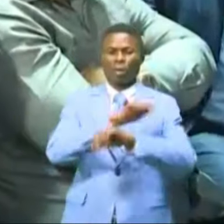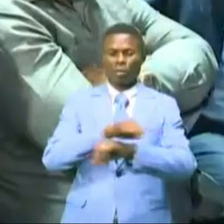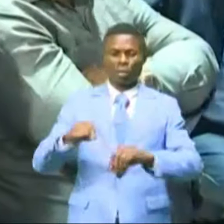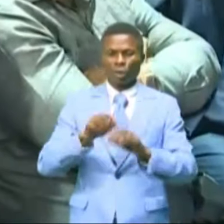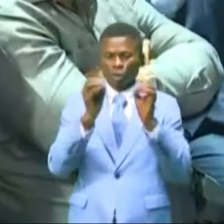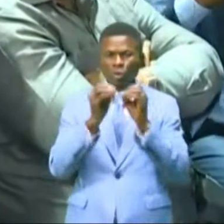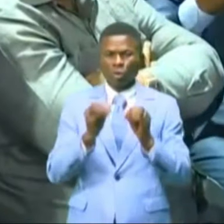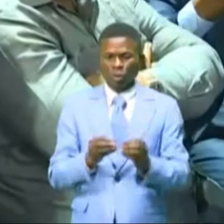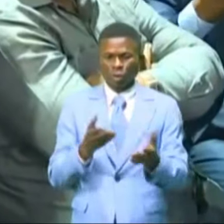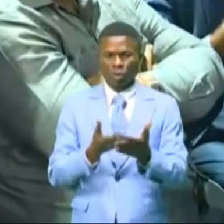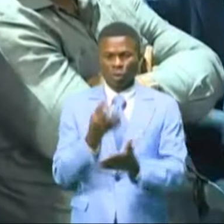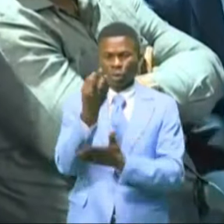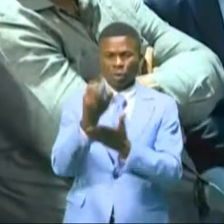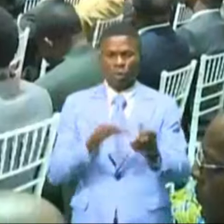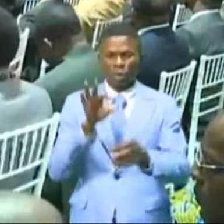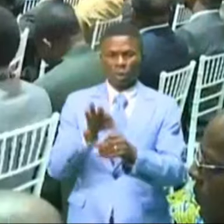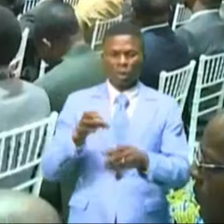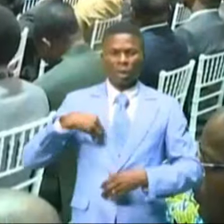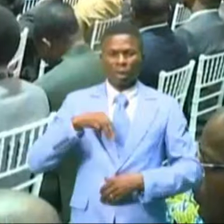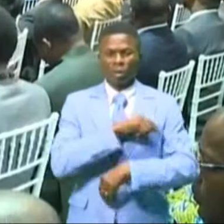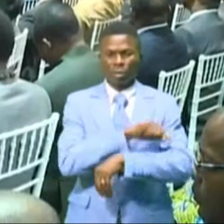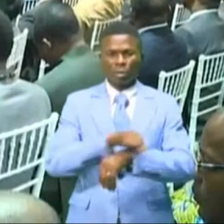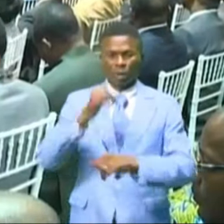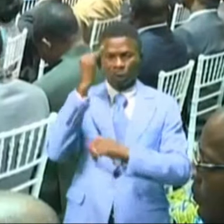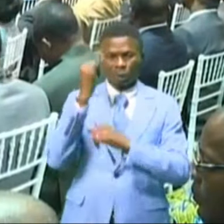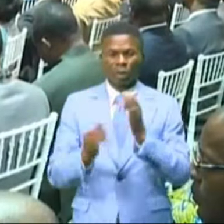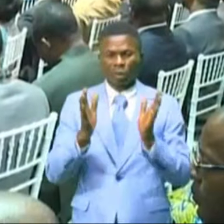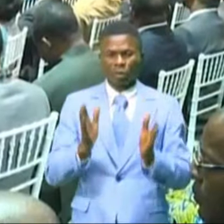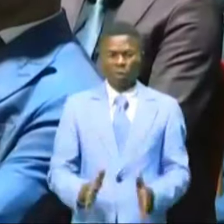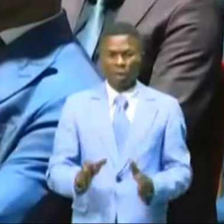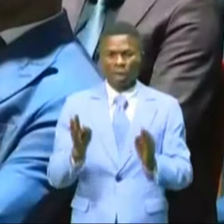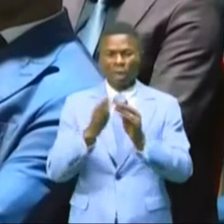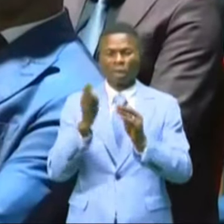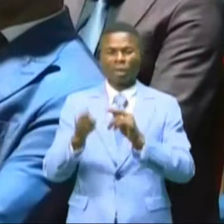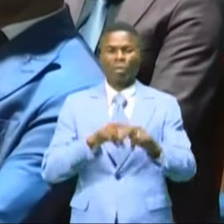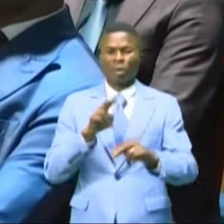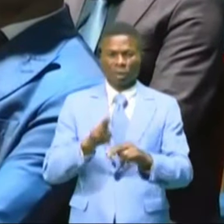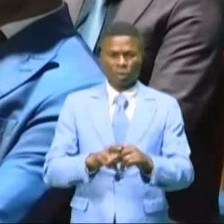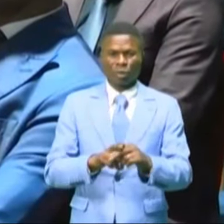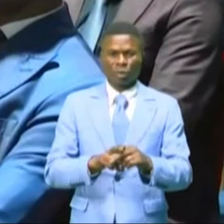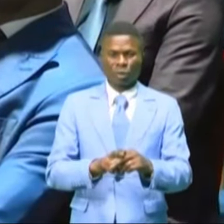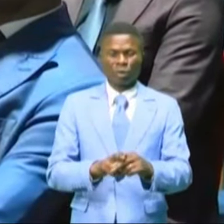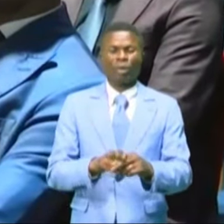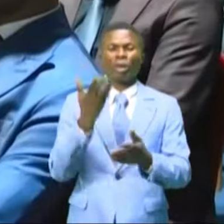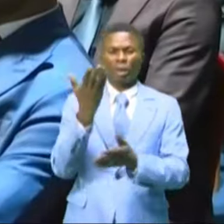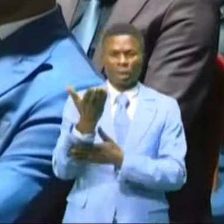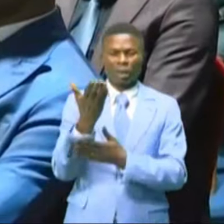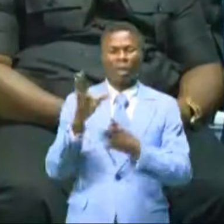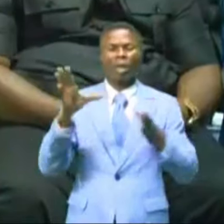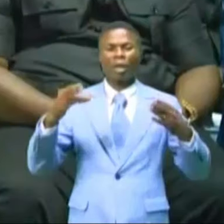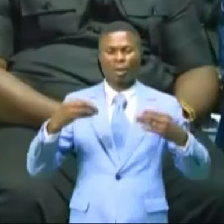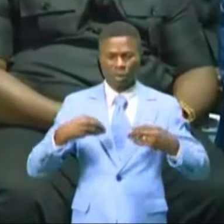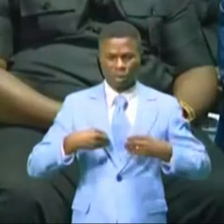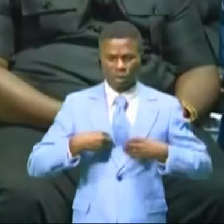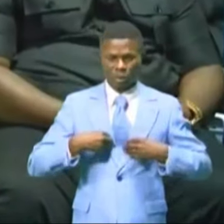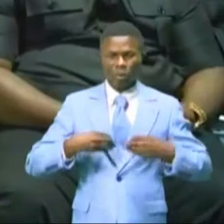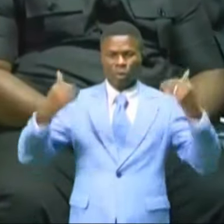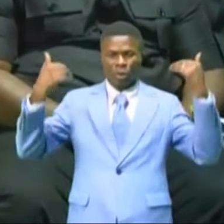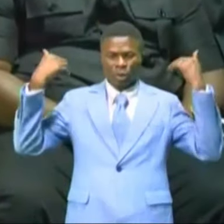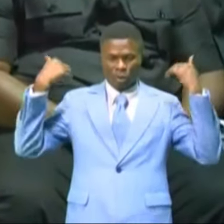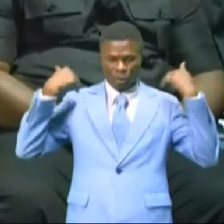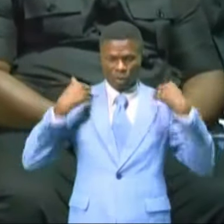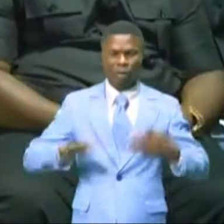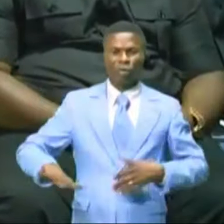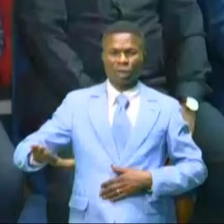Présidium sur l'élection de membres du bureau définitif de l'Assemblée nationale. Une plaidoirie acceptée par la haute autorité de